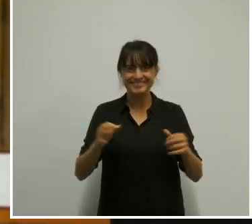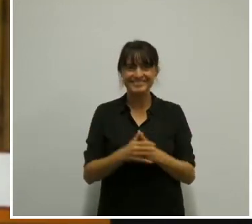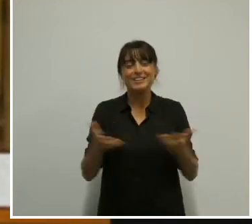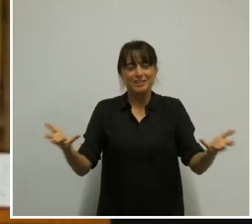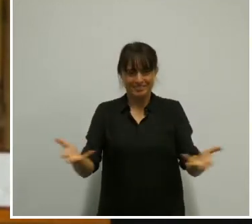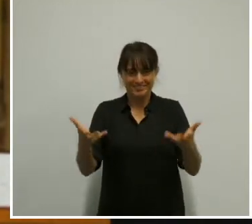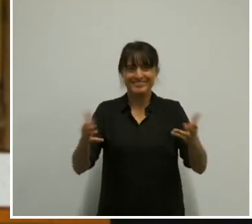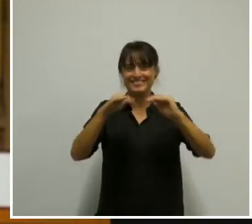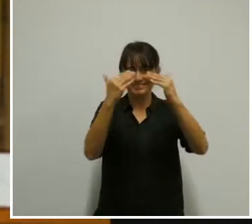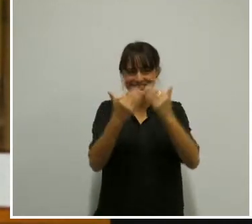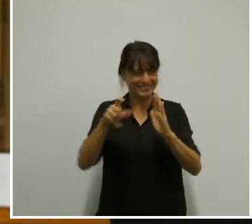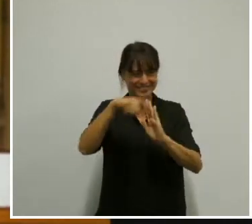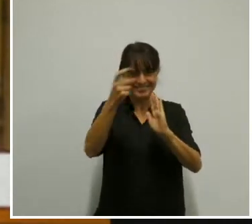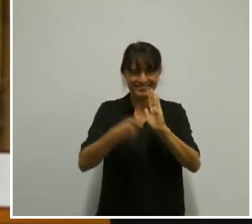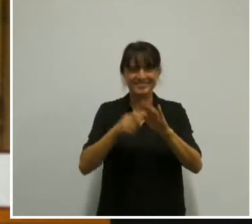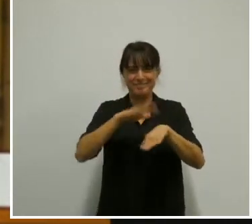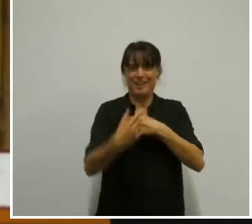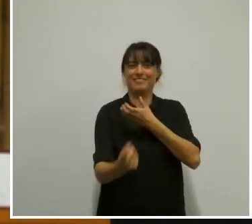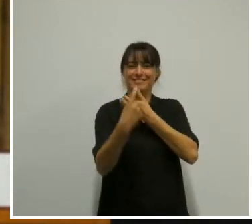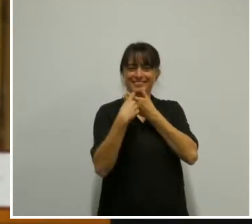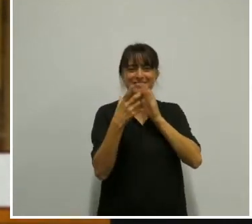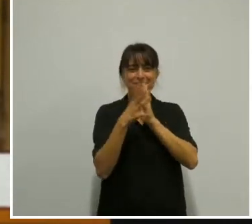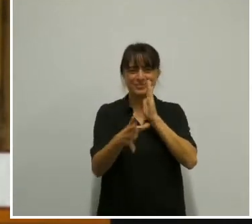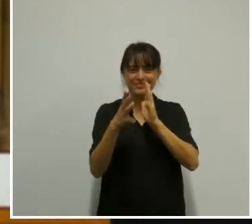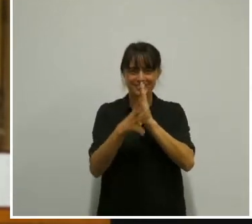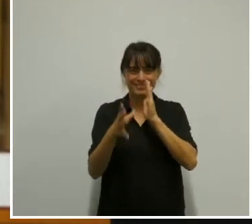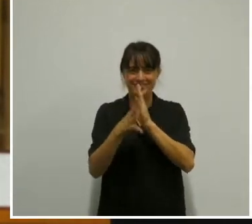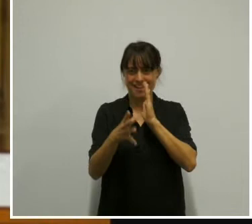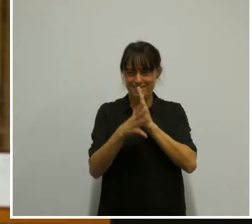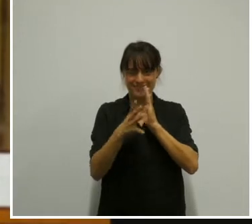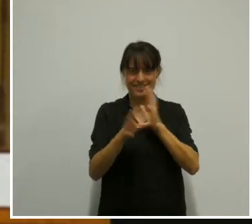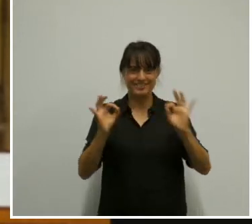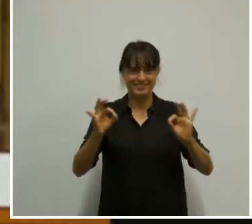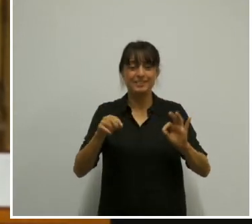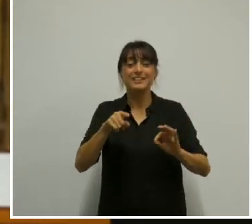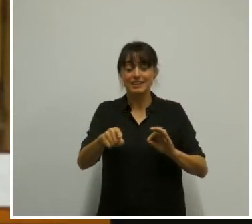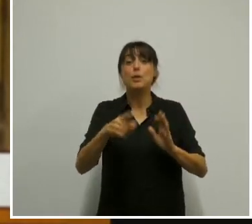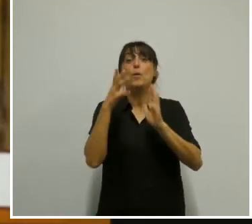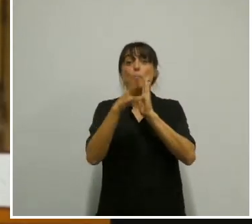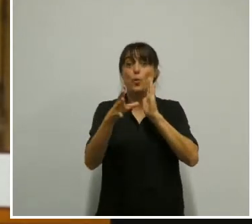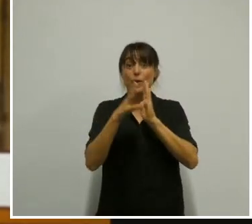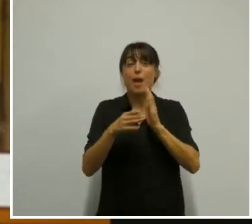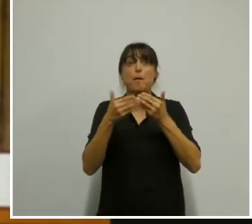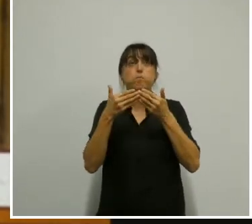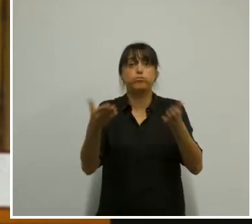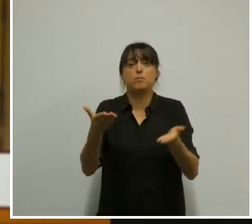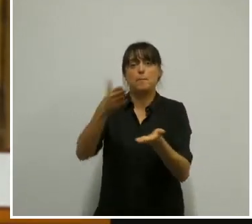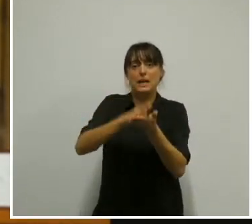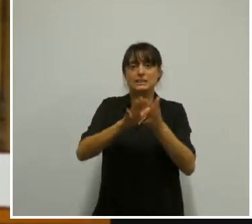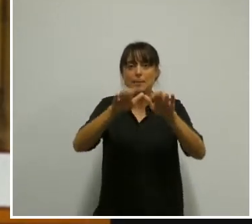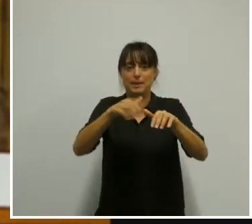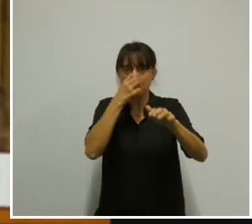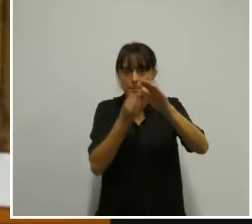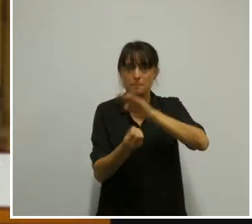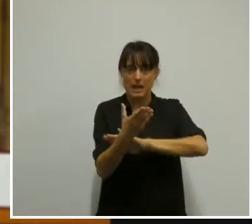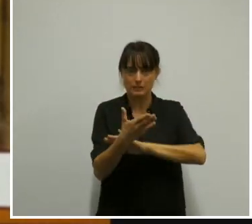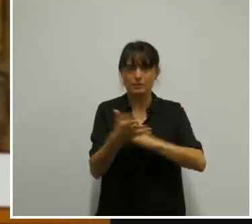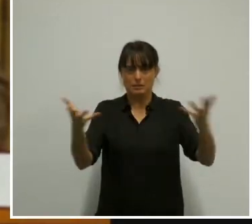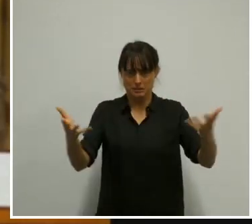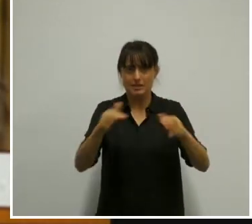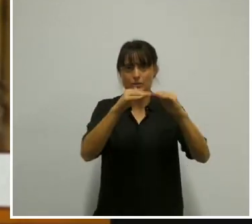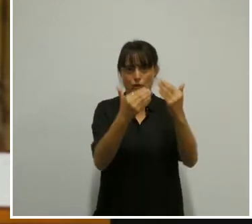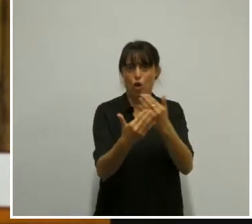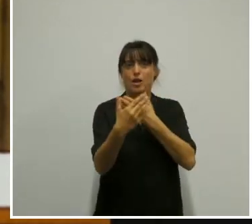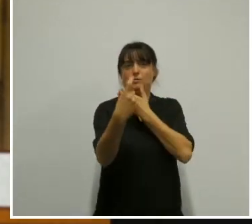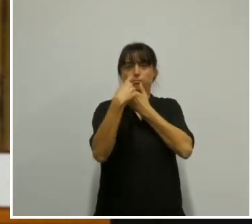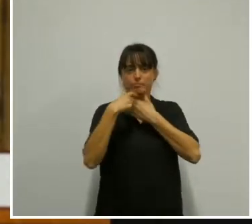a que s'apuntin a aquest programa, que sortirà amb la candidatura unificada a programes que surt l'abril-maig, i bueno,